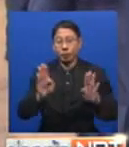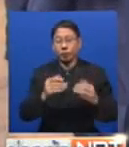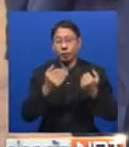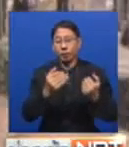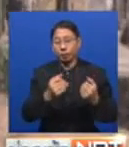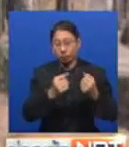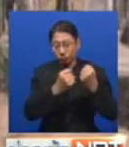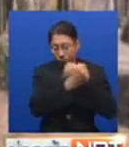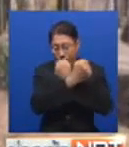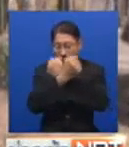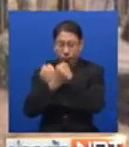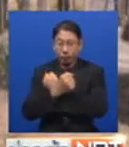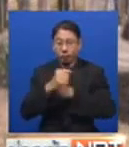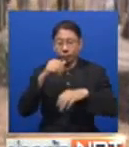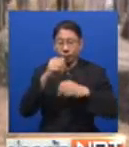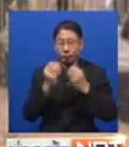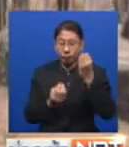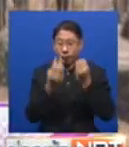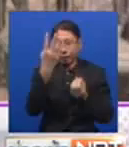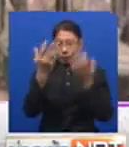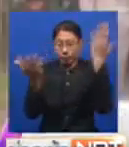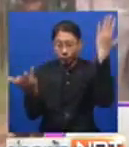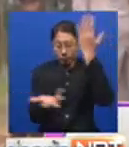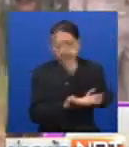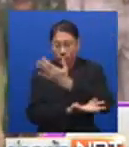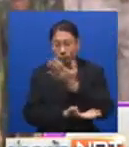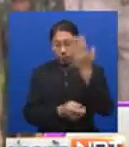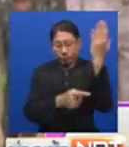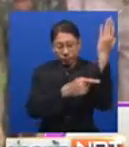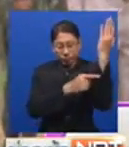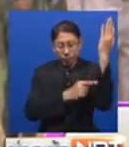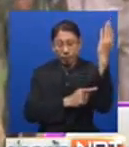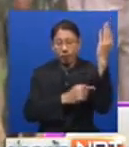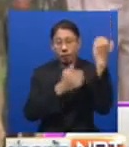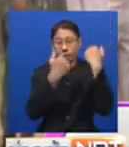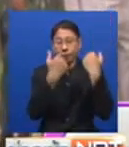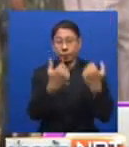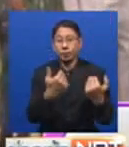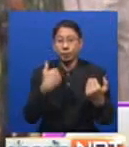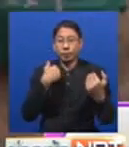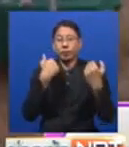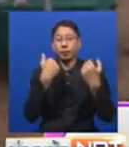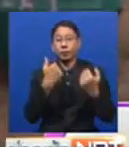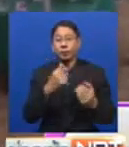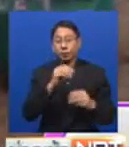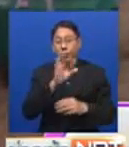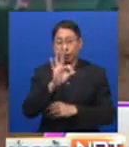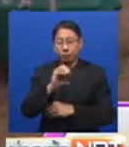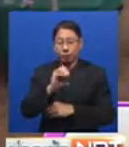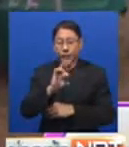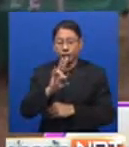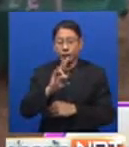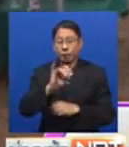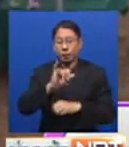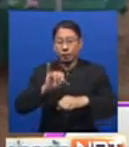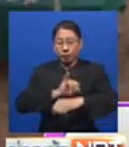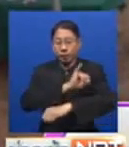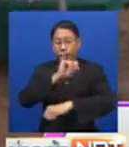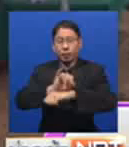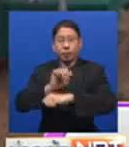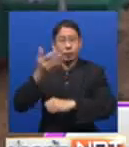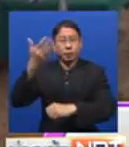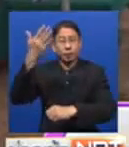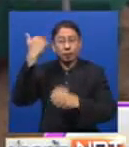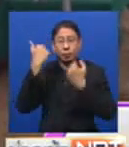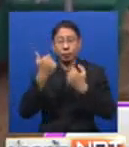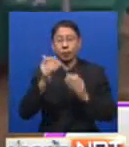ในการทวงคืนผืนป่าตัดโค่นยางพาราณทุ่งแสลงหลวงพื้นที่จำนวน97 ไร่ค่ะซึ่งที่ผ่านมาเนี่ย